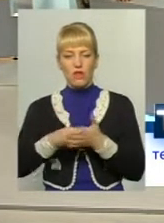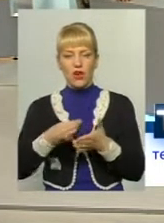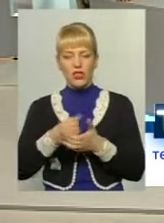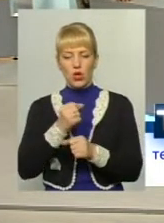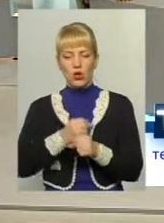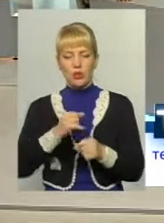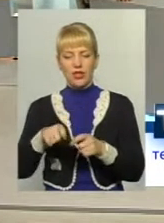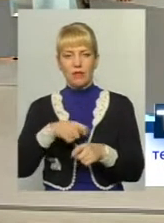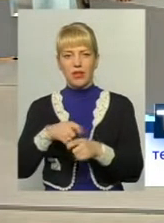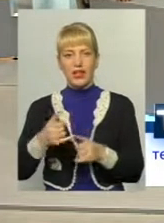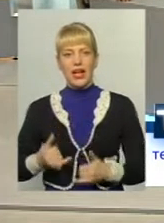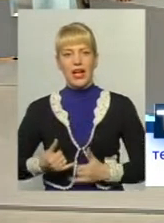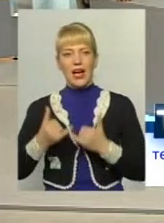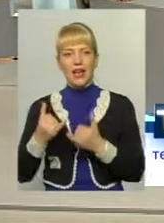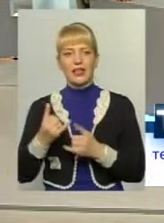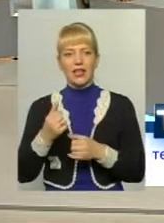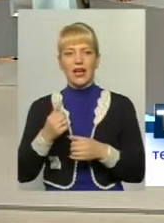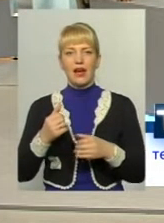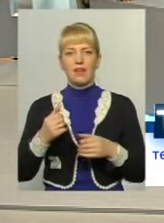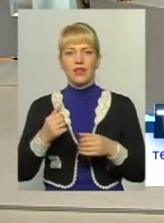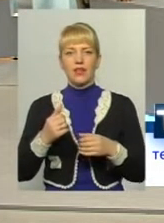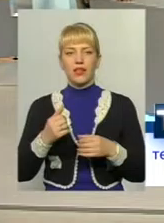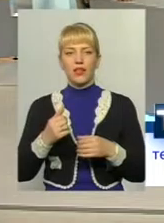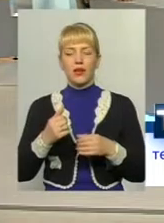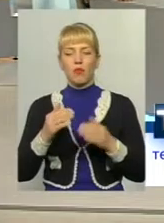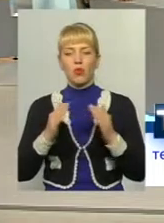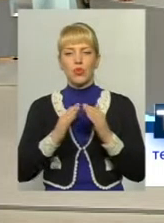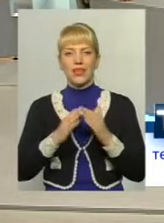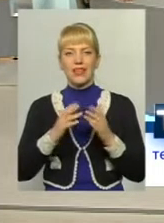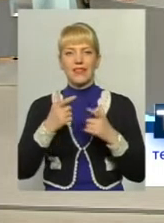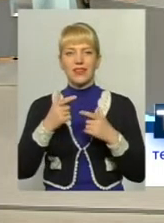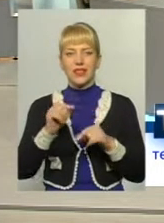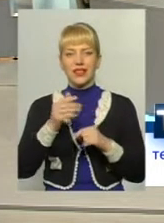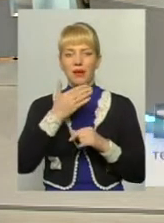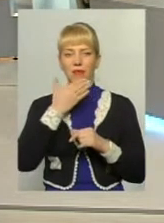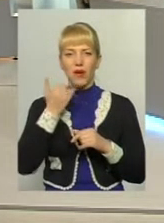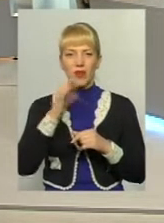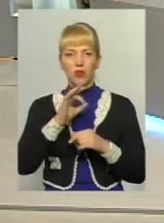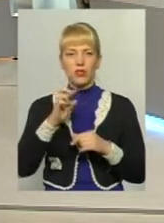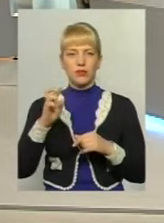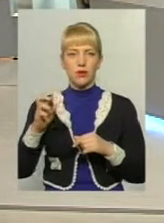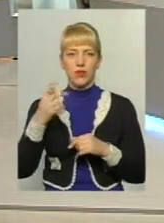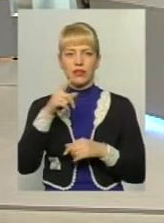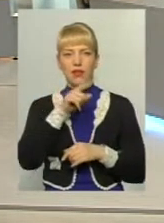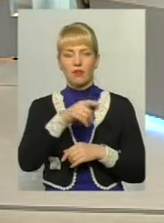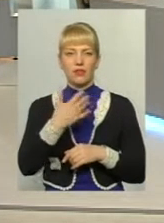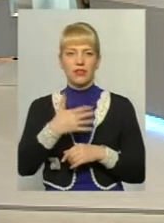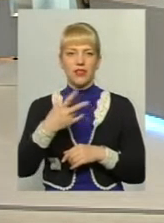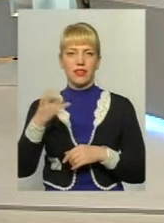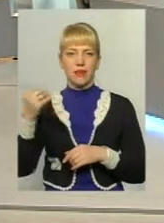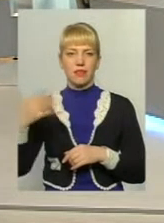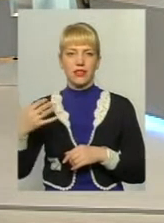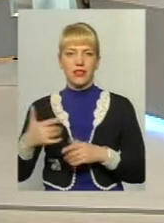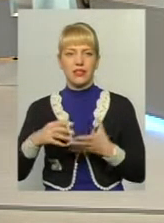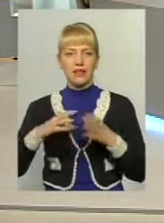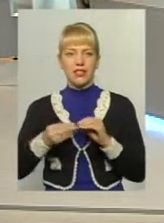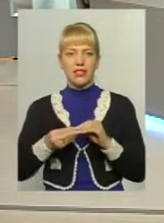Для ОСББ, для будинків, де створена ОСББ, вона діє як 70 на 30. Тобто